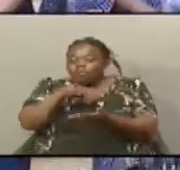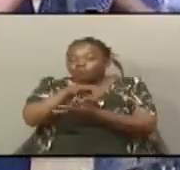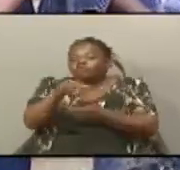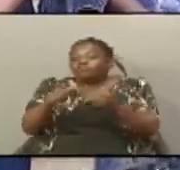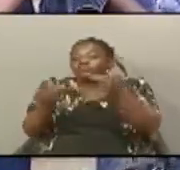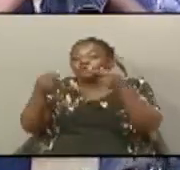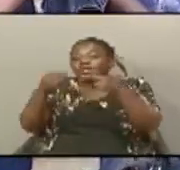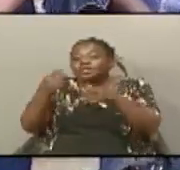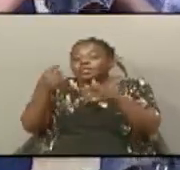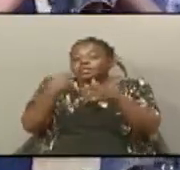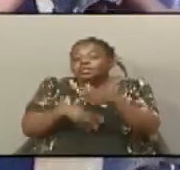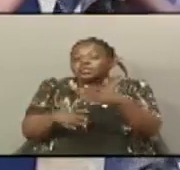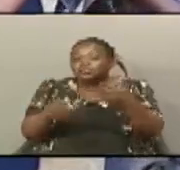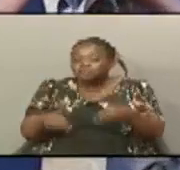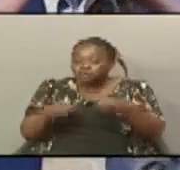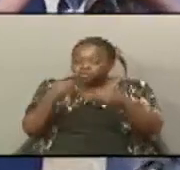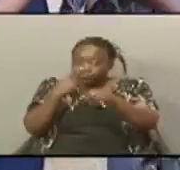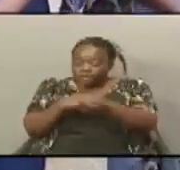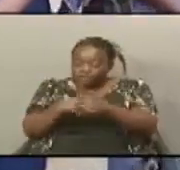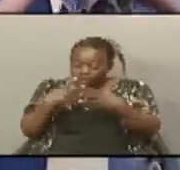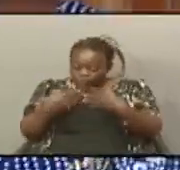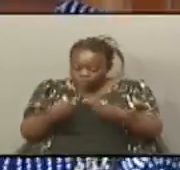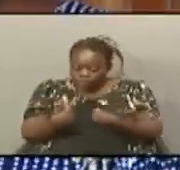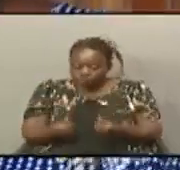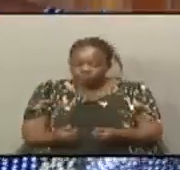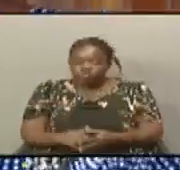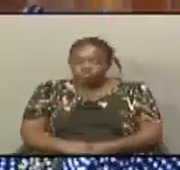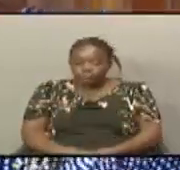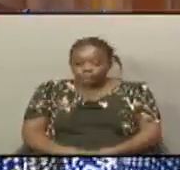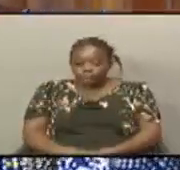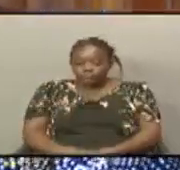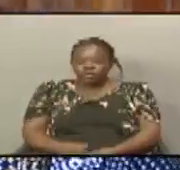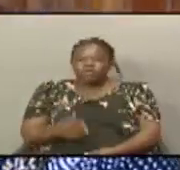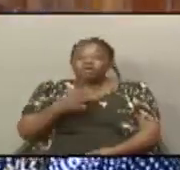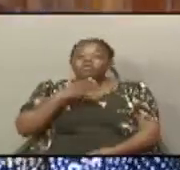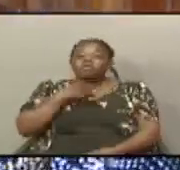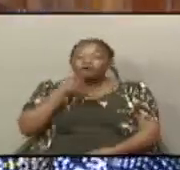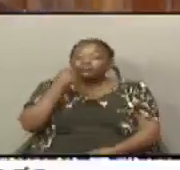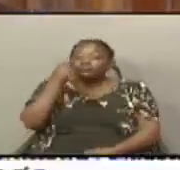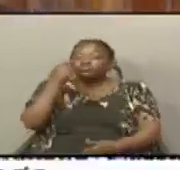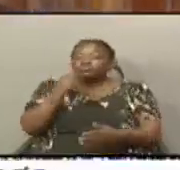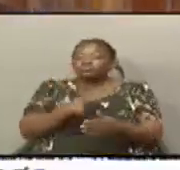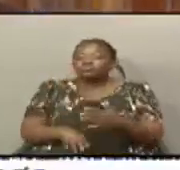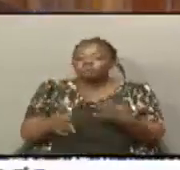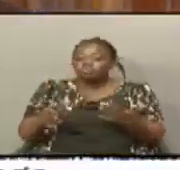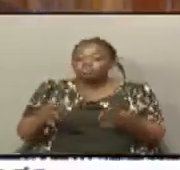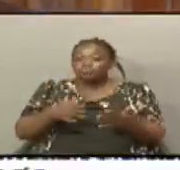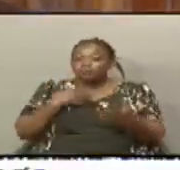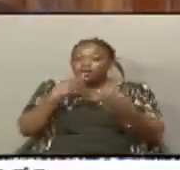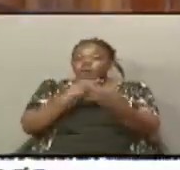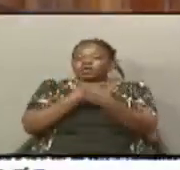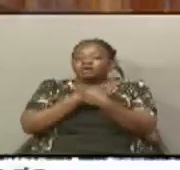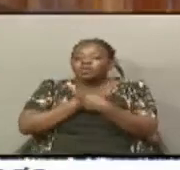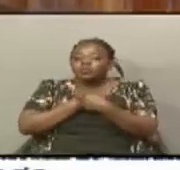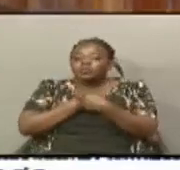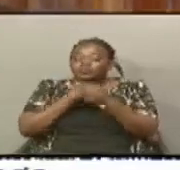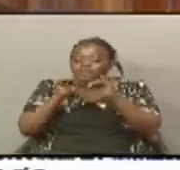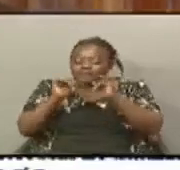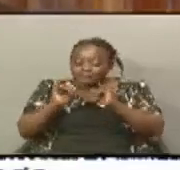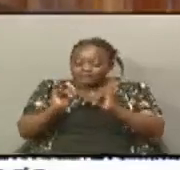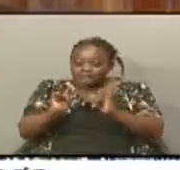saana okuwakadde zijja kutereera. I want to say let relatives stay